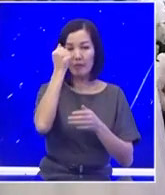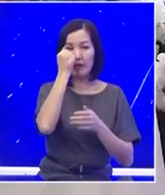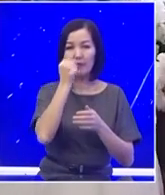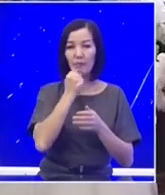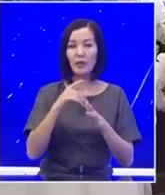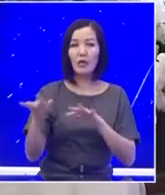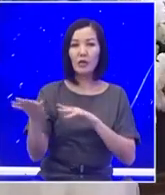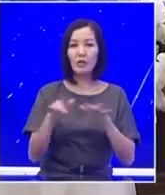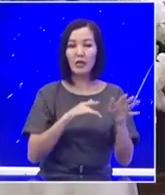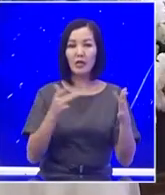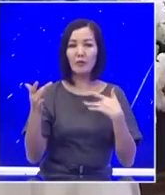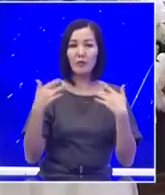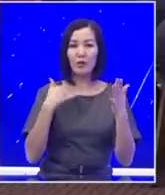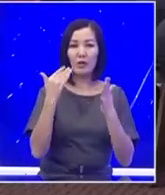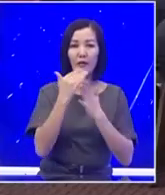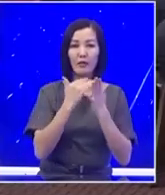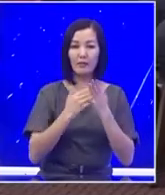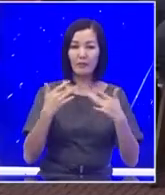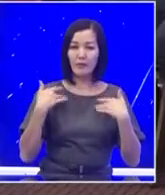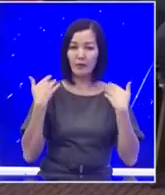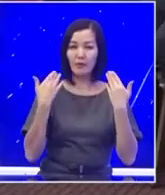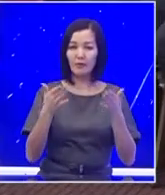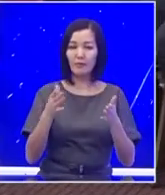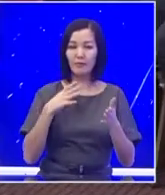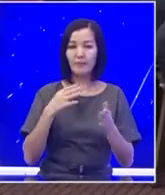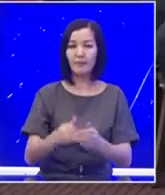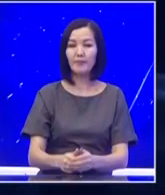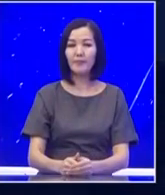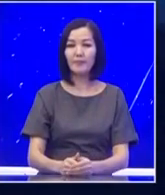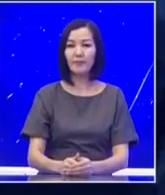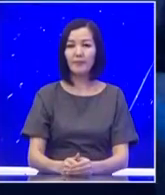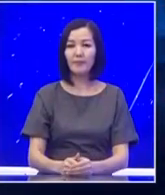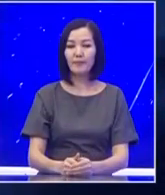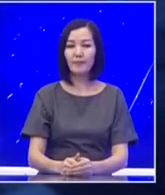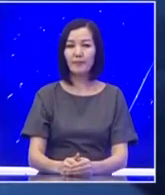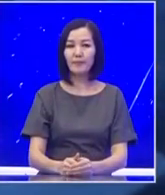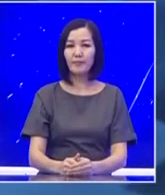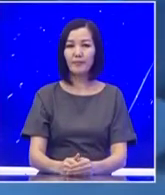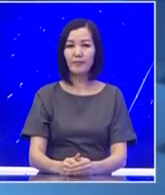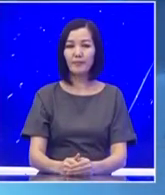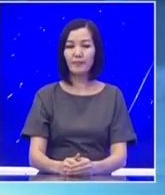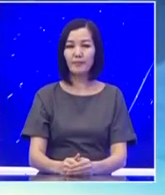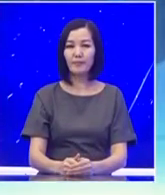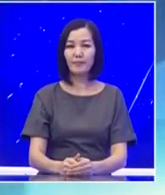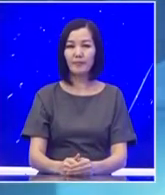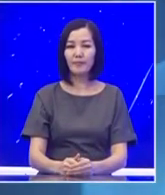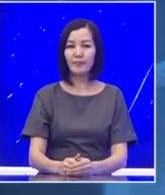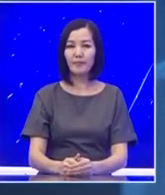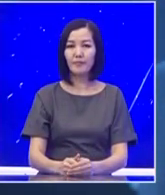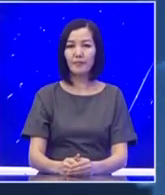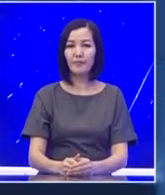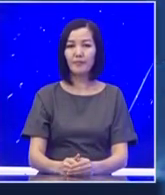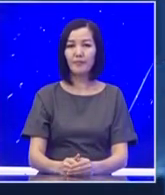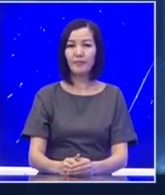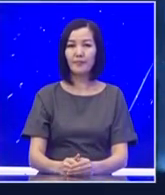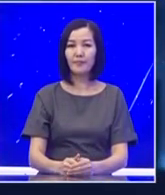Шара соңында өнерпаздар ән шырқап, салтанатты бас қосудың сәнін келтірді. Камжат Мұхамеджан, Абзал Нүсіп, жетісу арнасы,